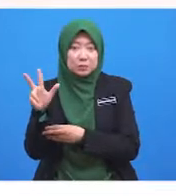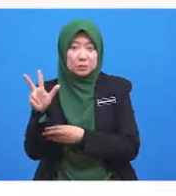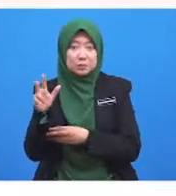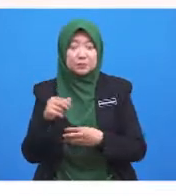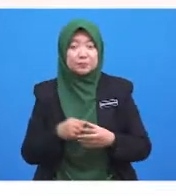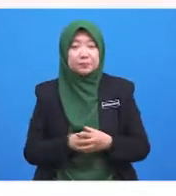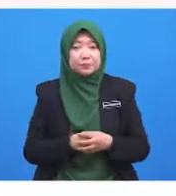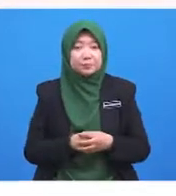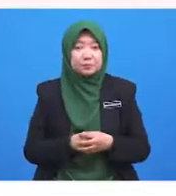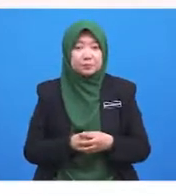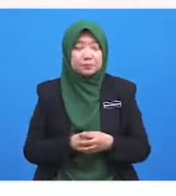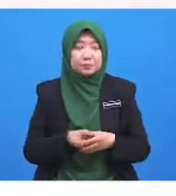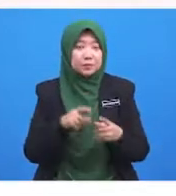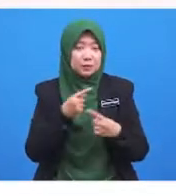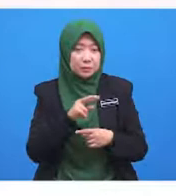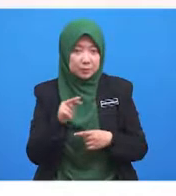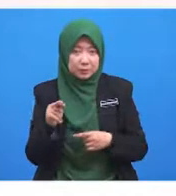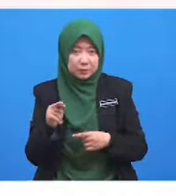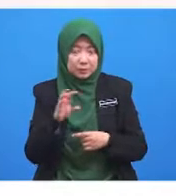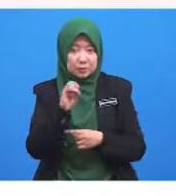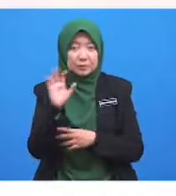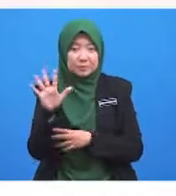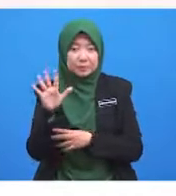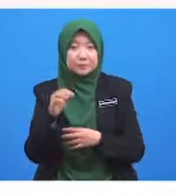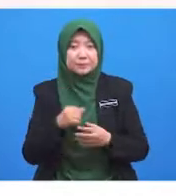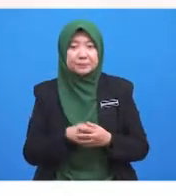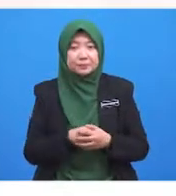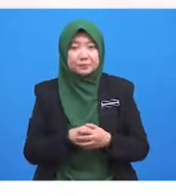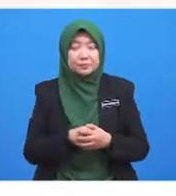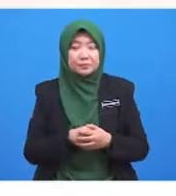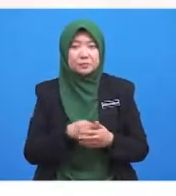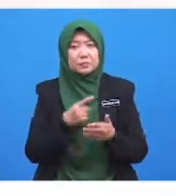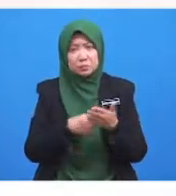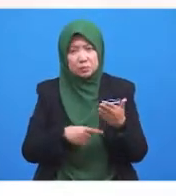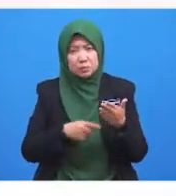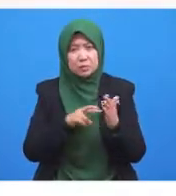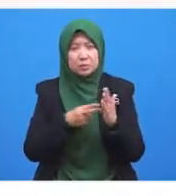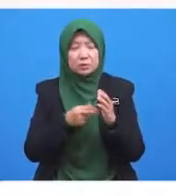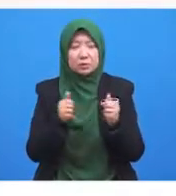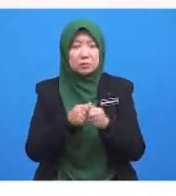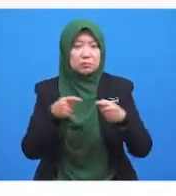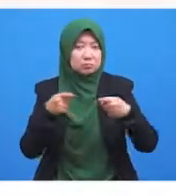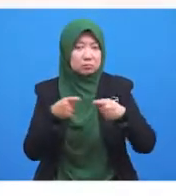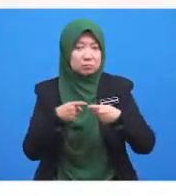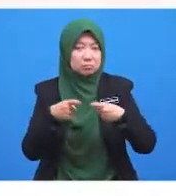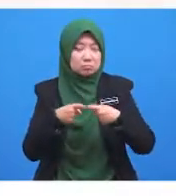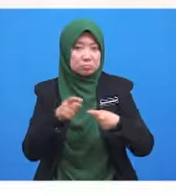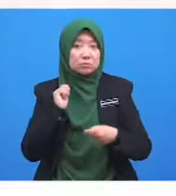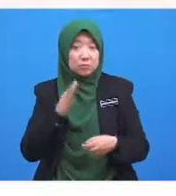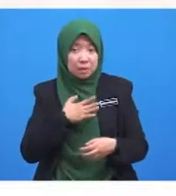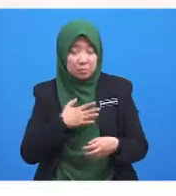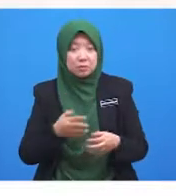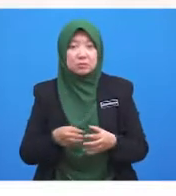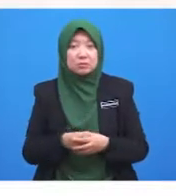MP06032013. Jawapan 05. Apa pula yang dimaksudkan dengan elektroterapi?